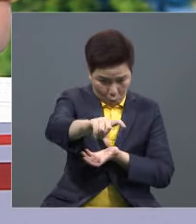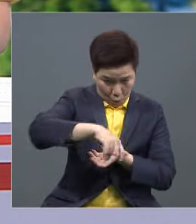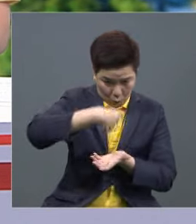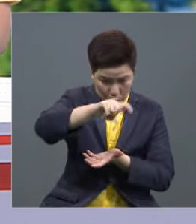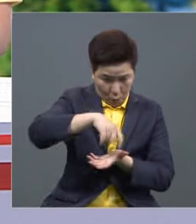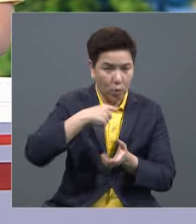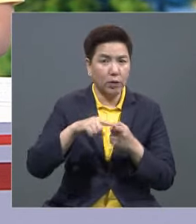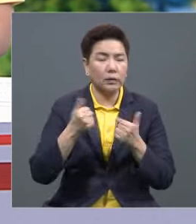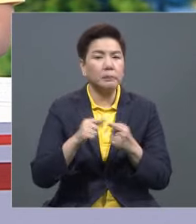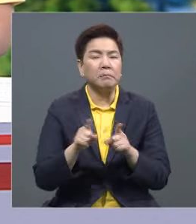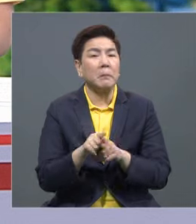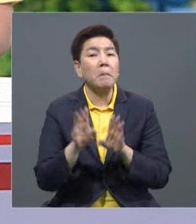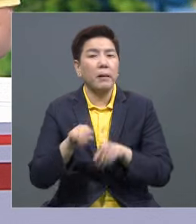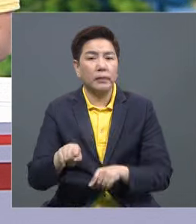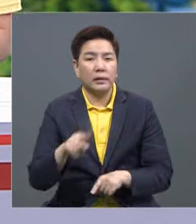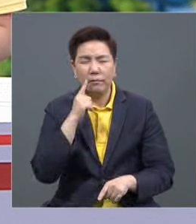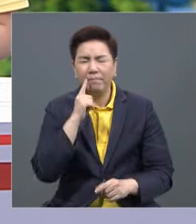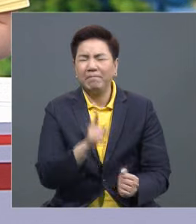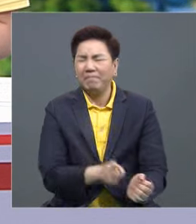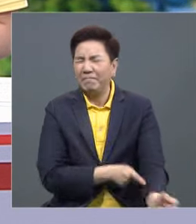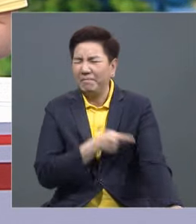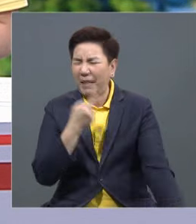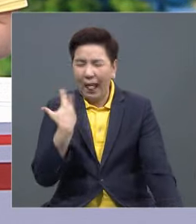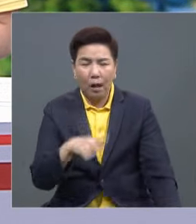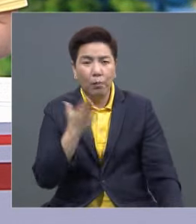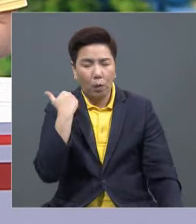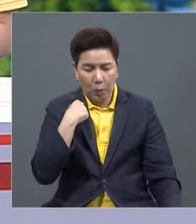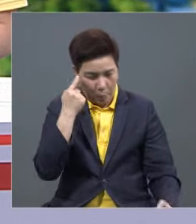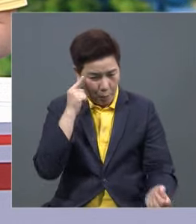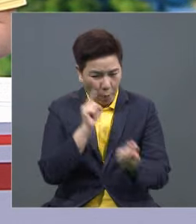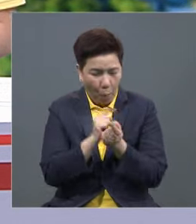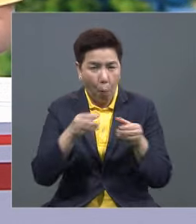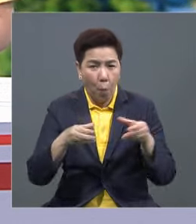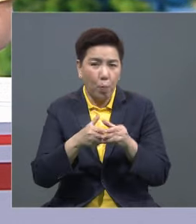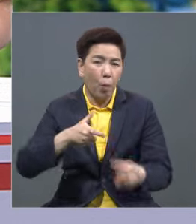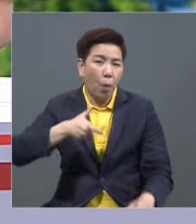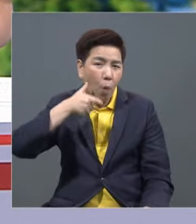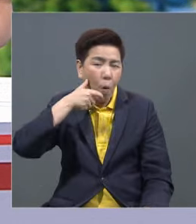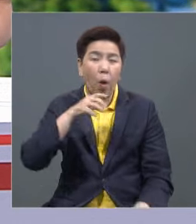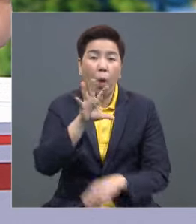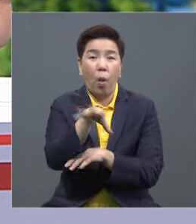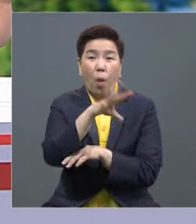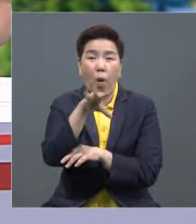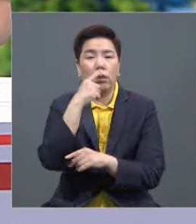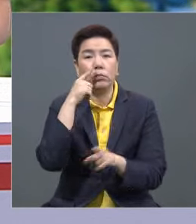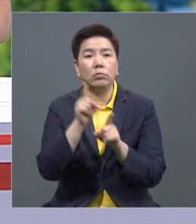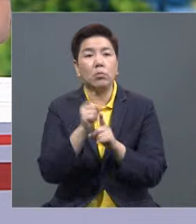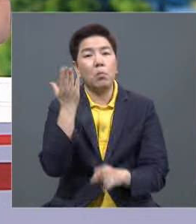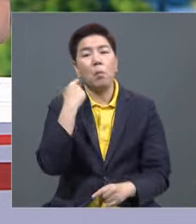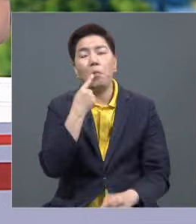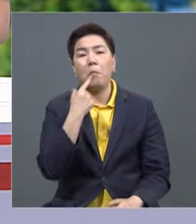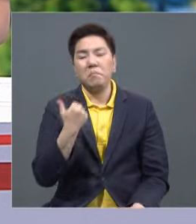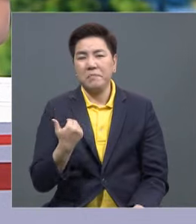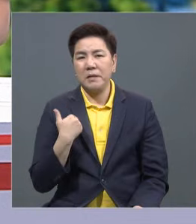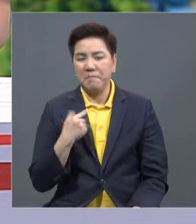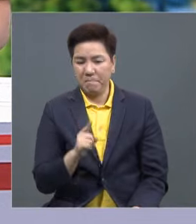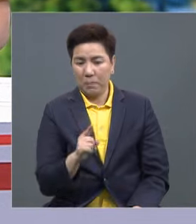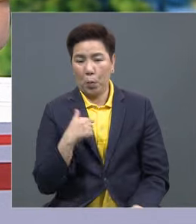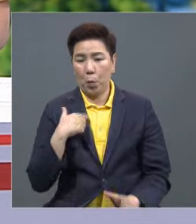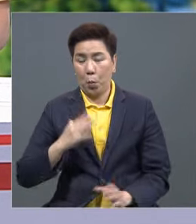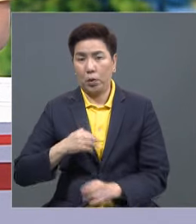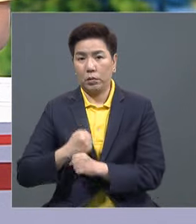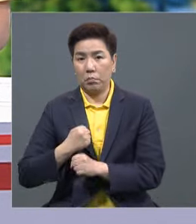หรือแม้แต่มุกอันเนี้ยนานมากะตั้งแต่ที่เราเริ่มรู้จักแก๊ง CallCenterด้วยซ้ำก็คือบอกว่าเนี่ยมีเจ้า